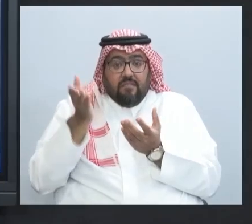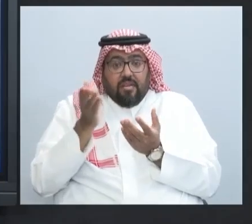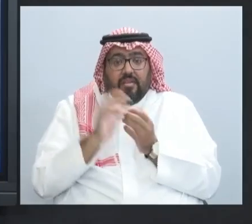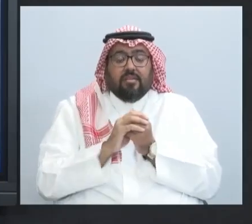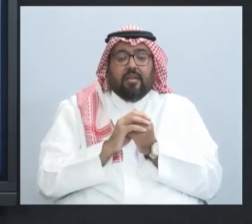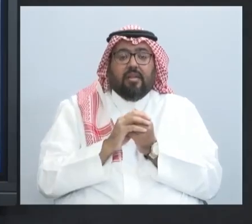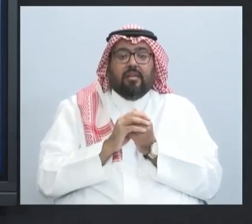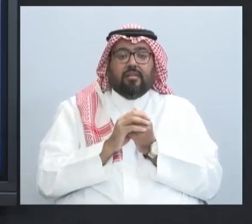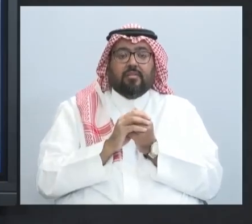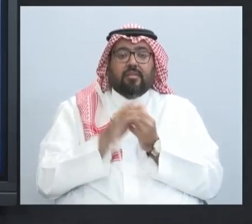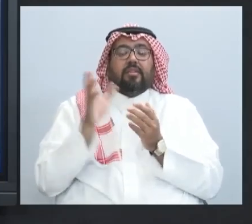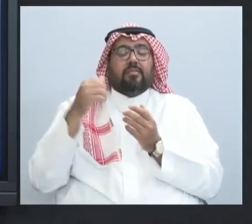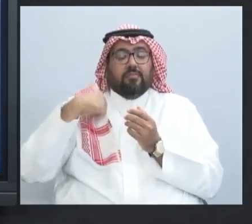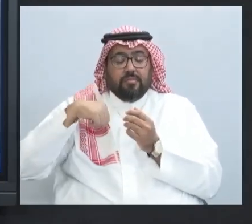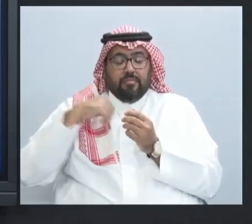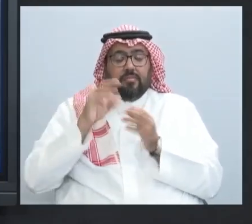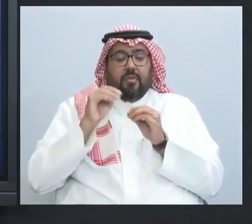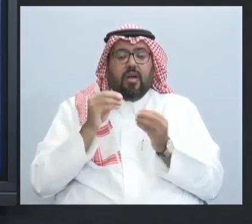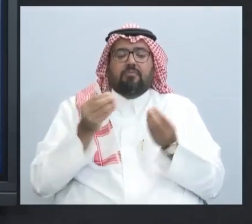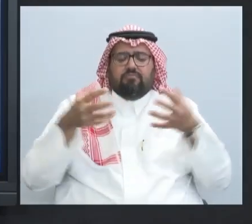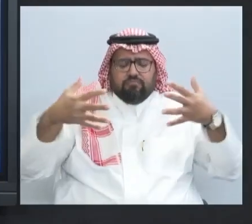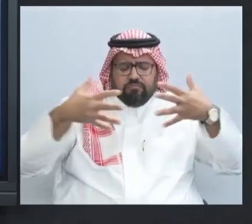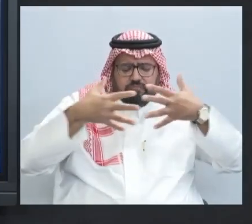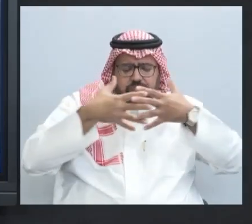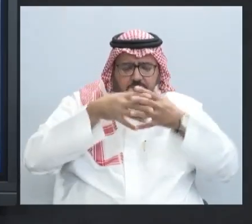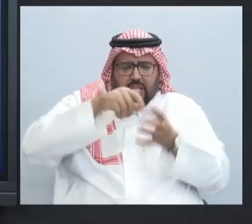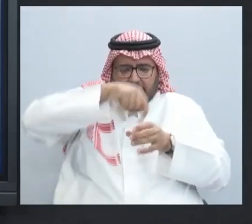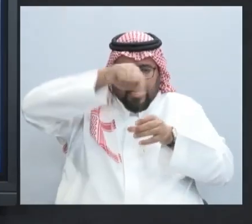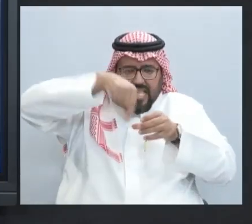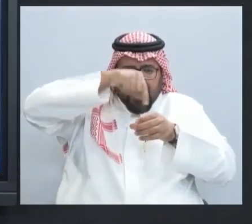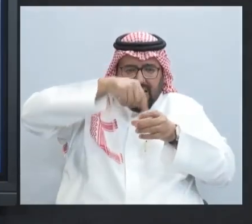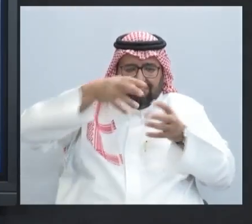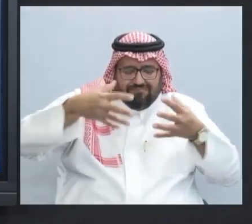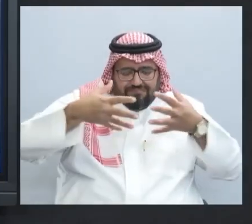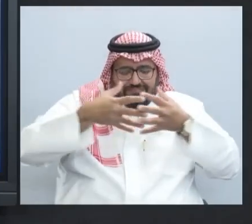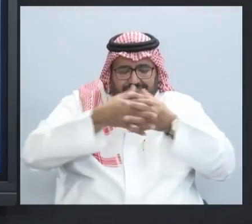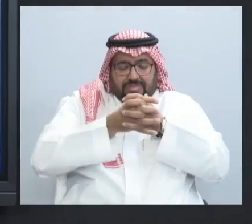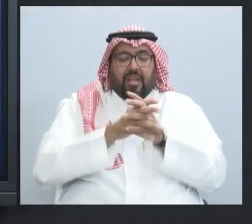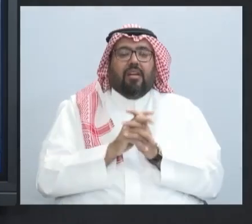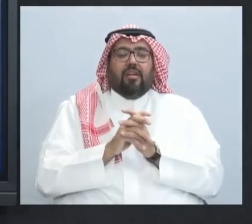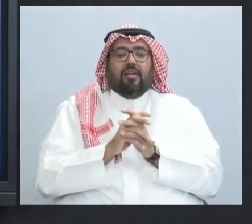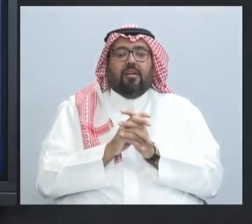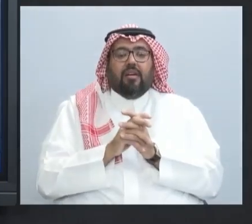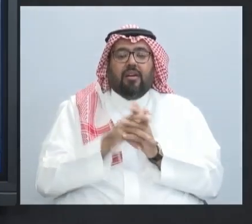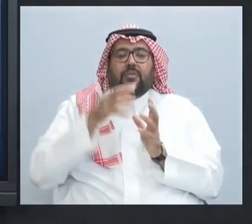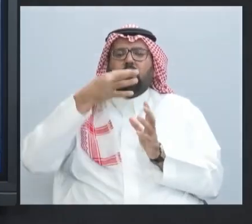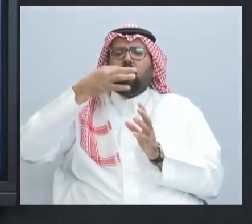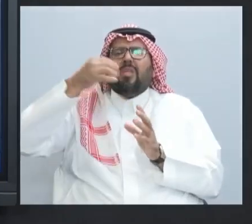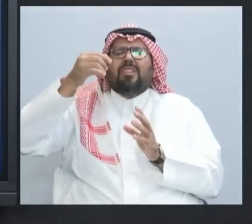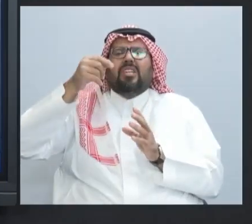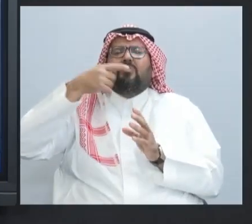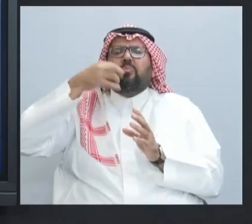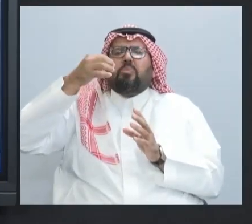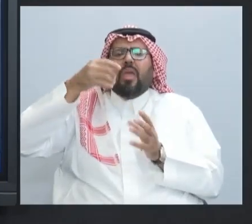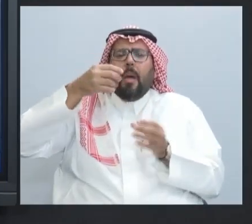وعزيزتي الطالبه انها تمتزج امتزاجا تاما عندما نقوم بوضع السكر في الماء